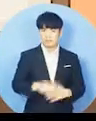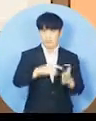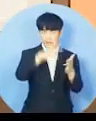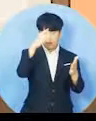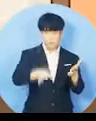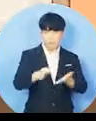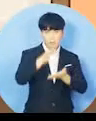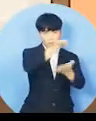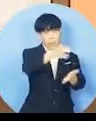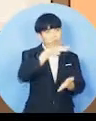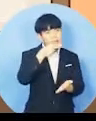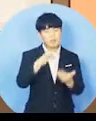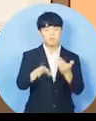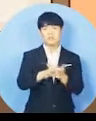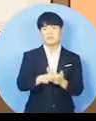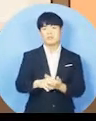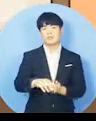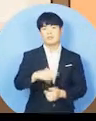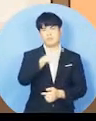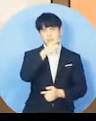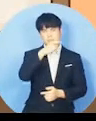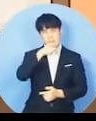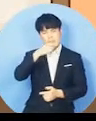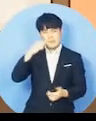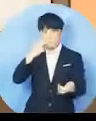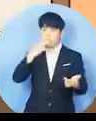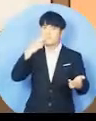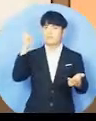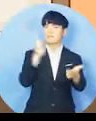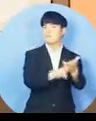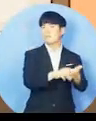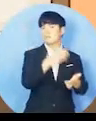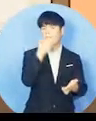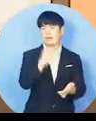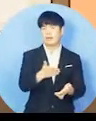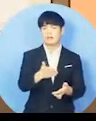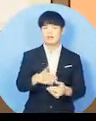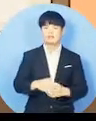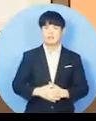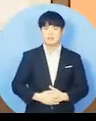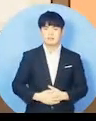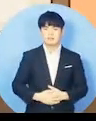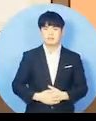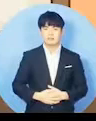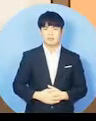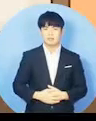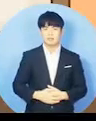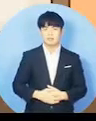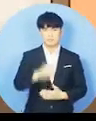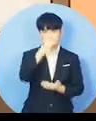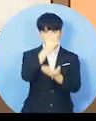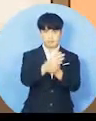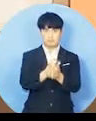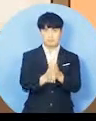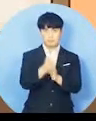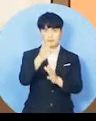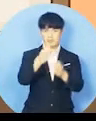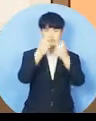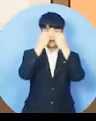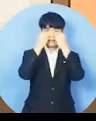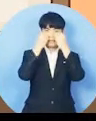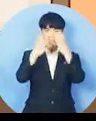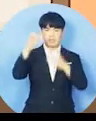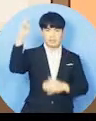가산금을 추가로 부담해야 하며 재산세를 납부하지 않을 경우 재산 압류 등의 불이익을 받을 수 있으니 차고 없이 납부해